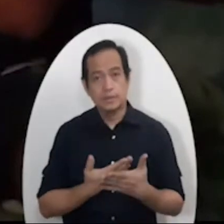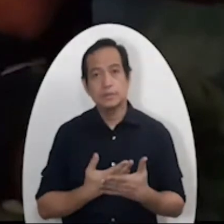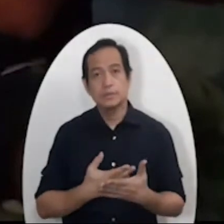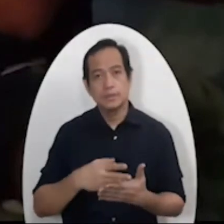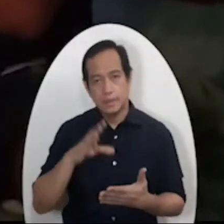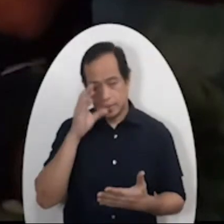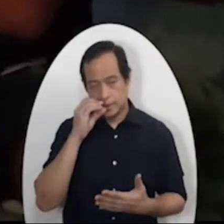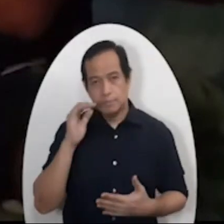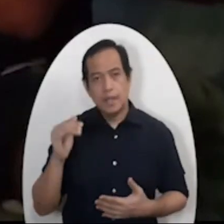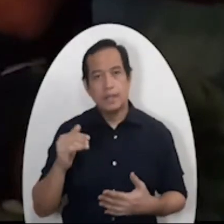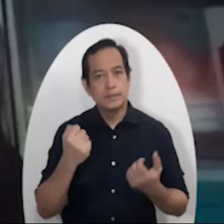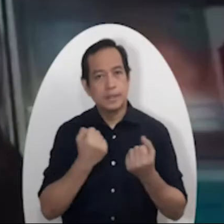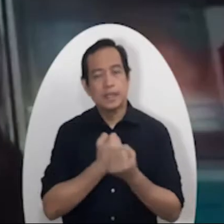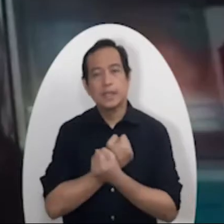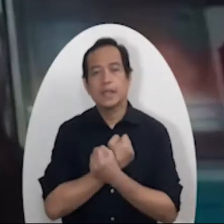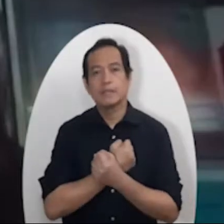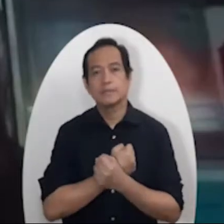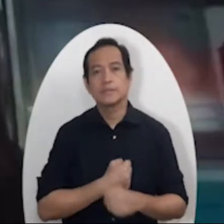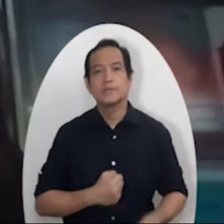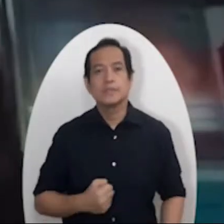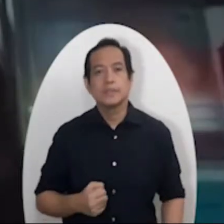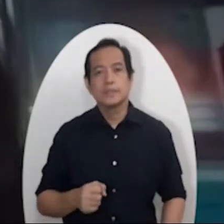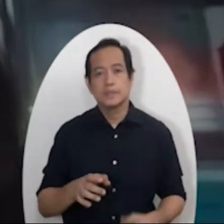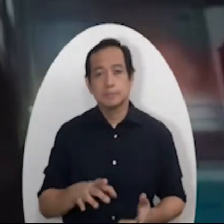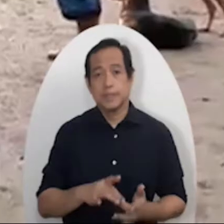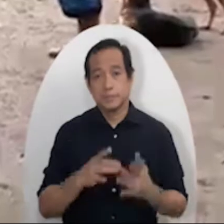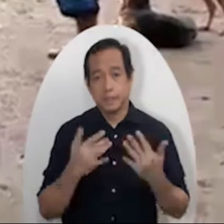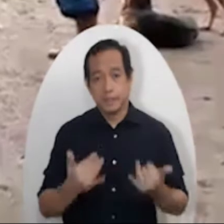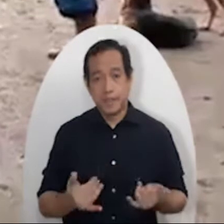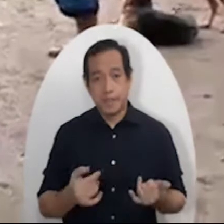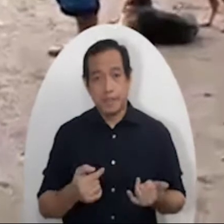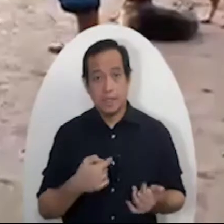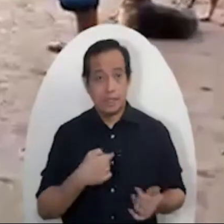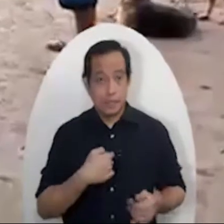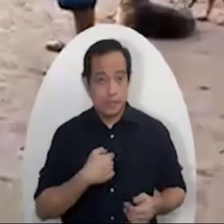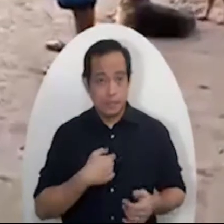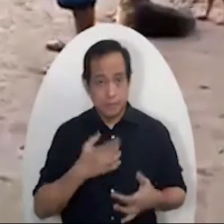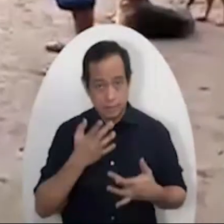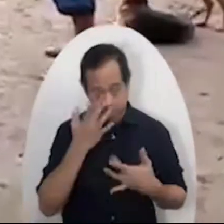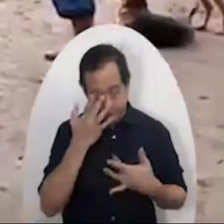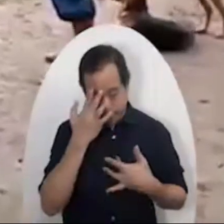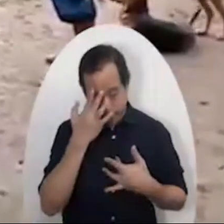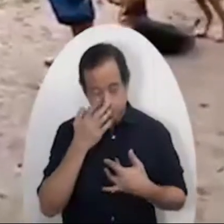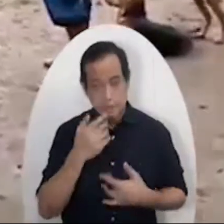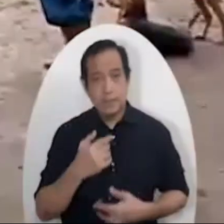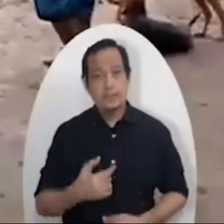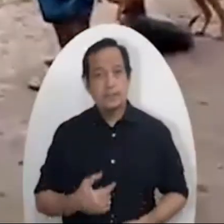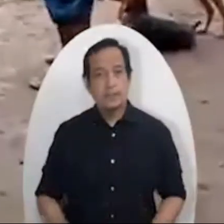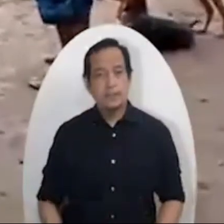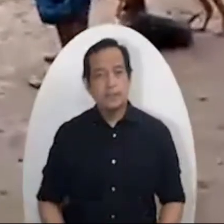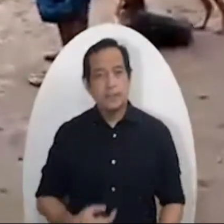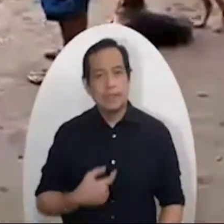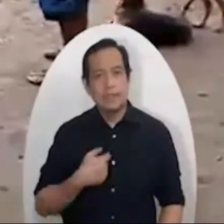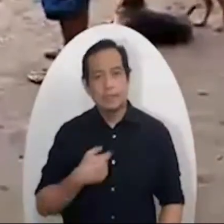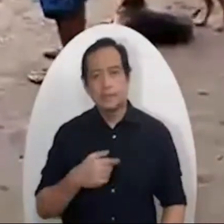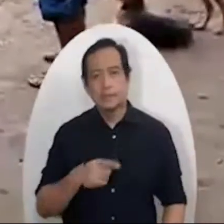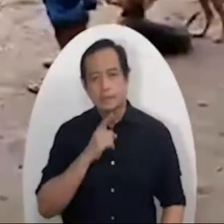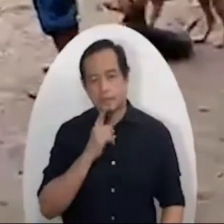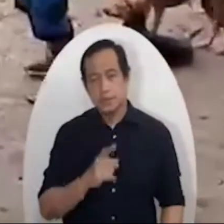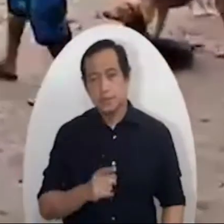Kung masasabi ko lang po sa may kagaya ko may kapansanan ay huwag po sila mawawala ng tiwala sa sarili at laksan po